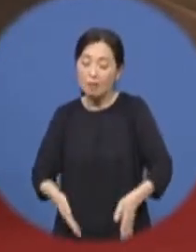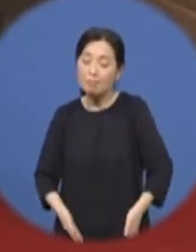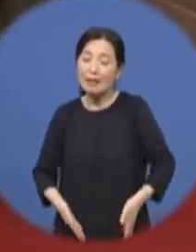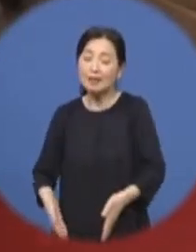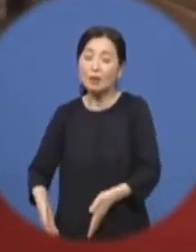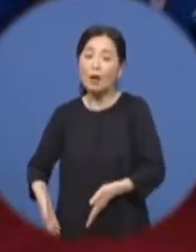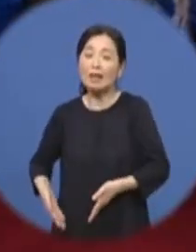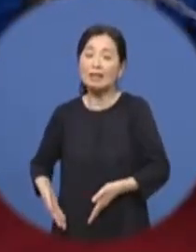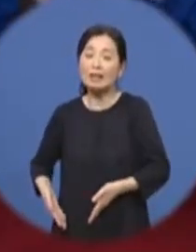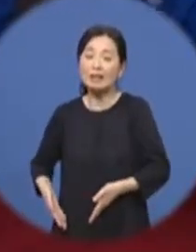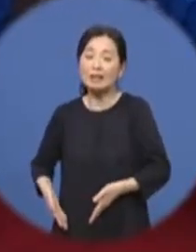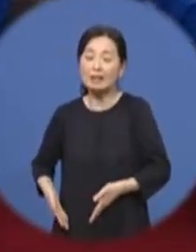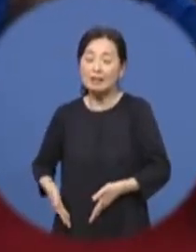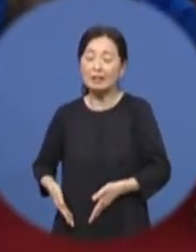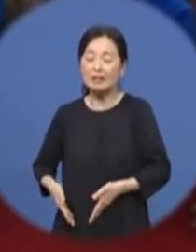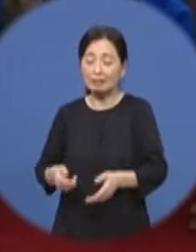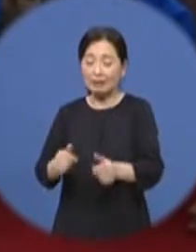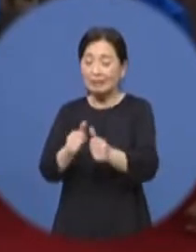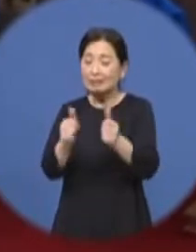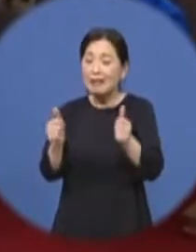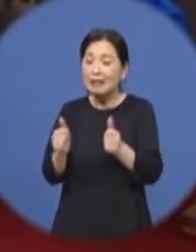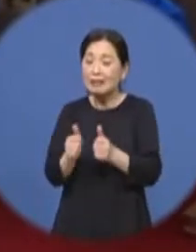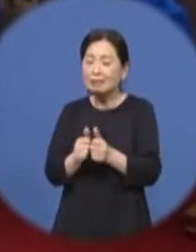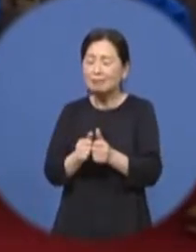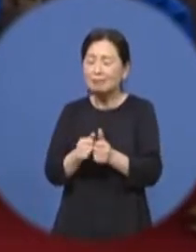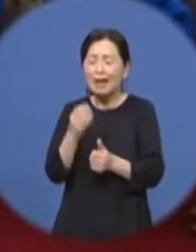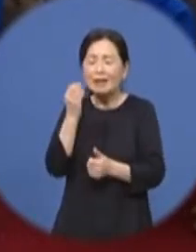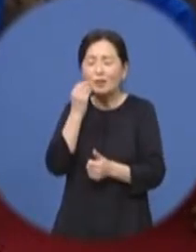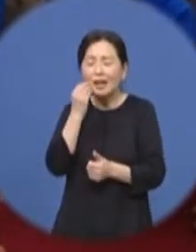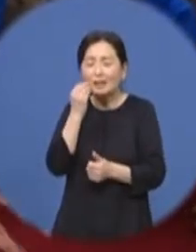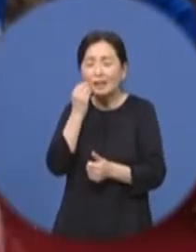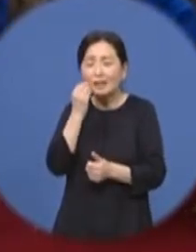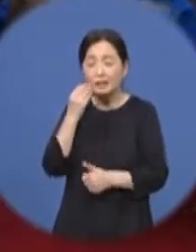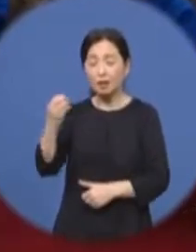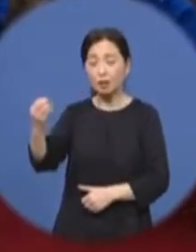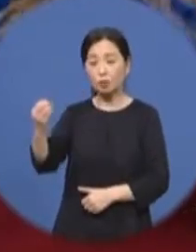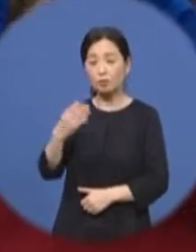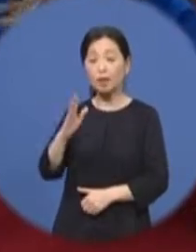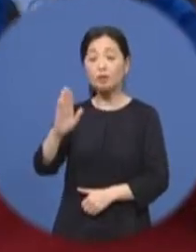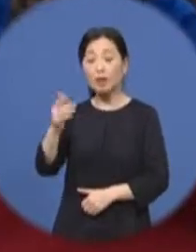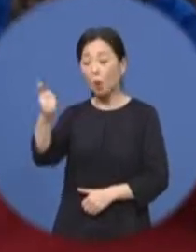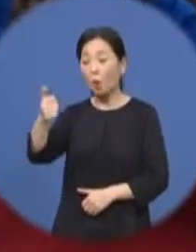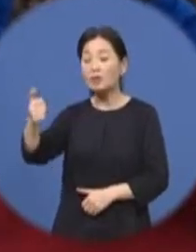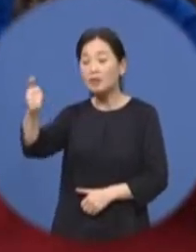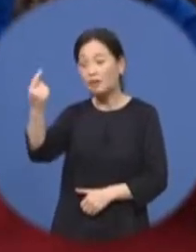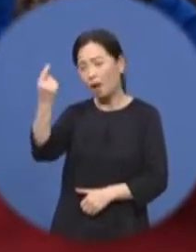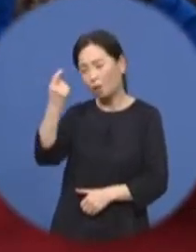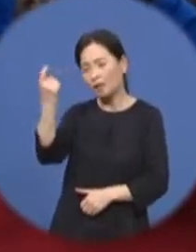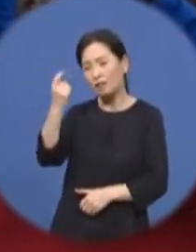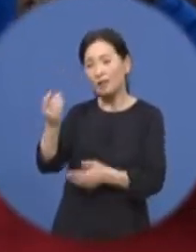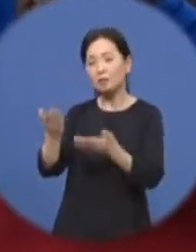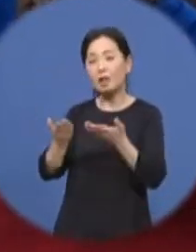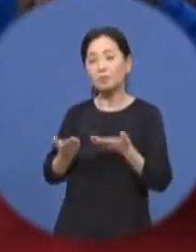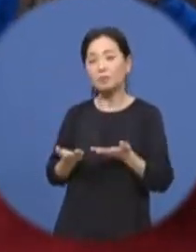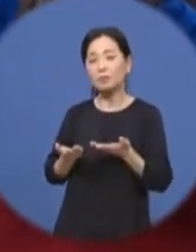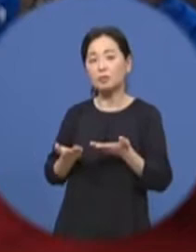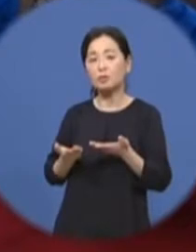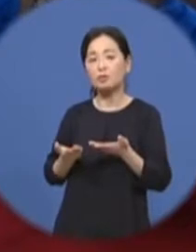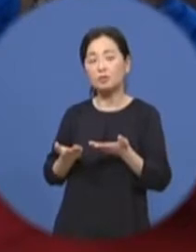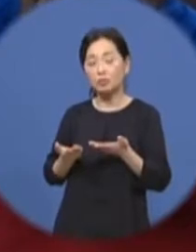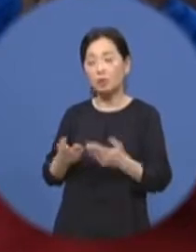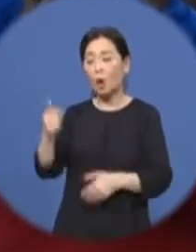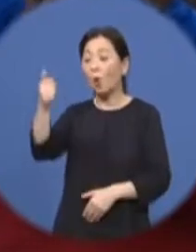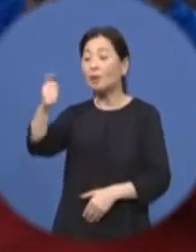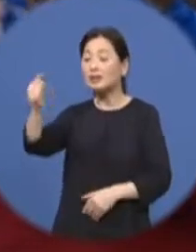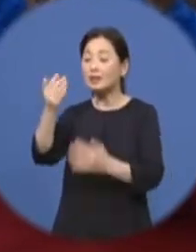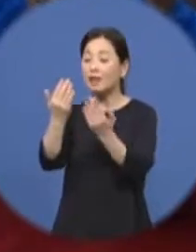ど、最初恥ずかしいよって男の子がこうおじいちゃんに教えてもらってねやるんですよ。でおじいちゃんたちも来てくれるんです